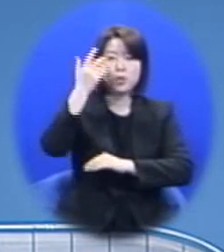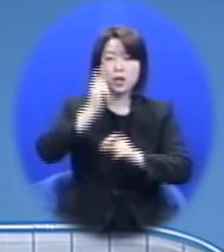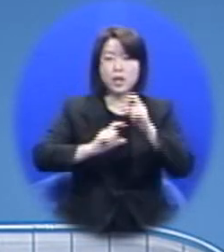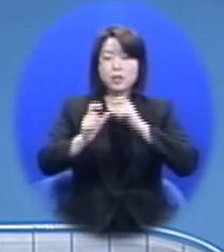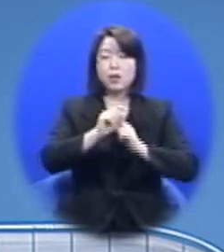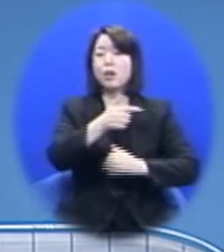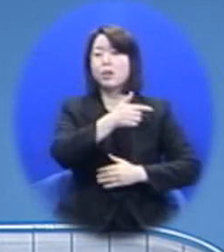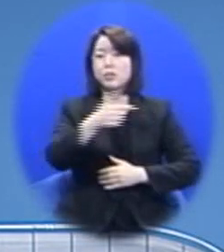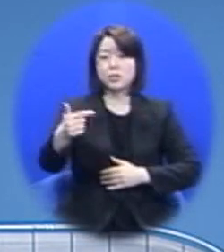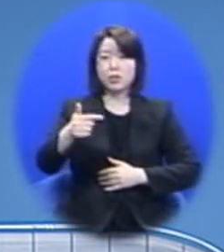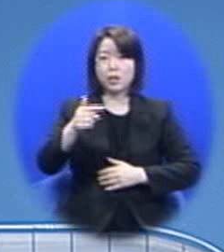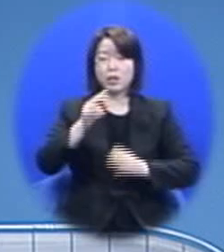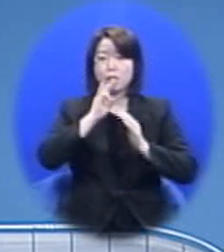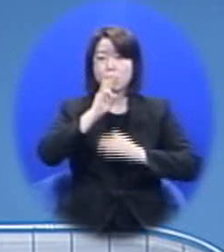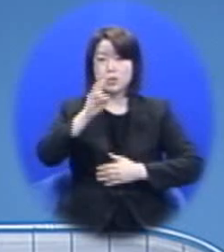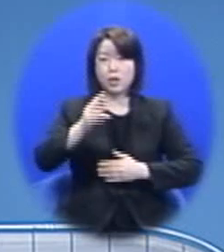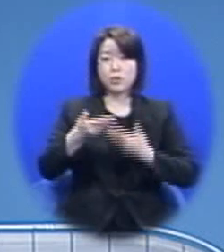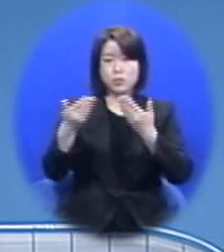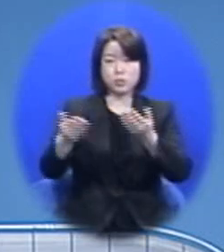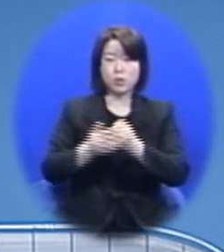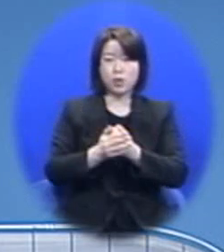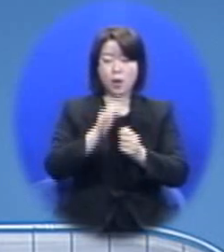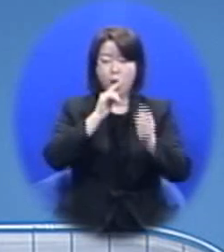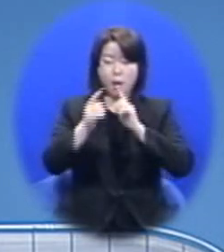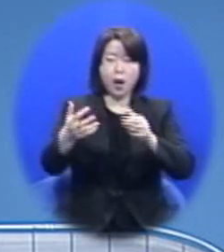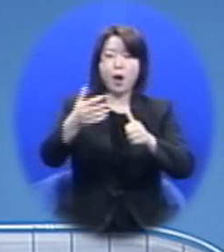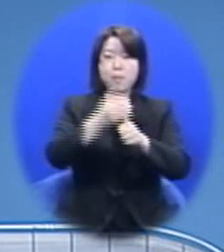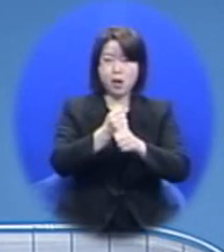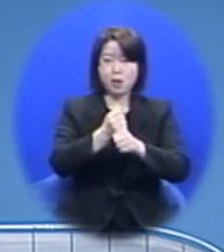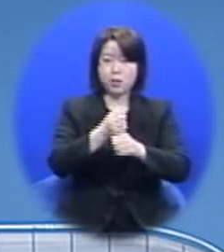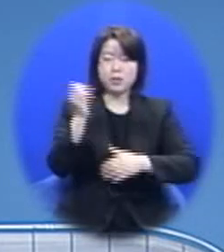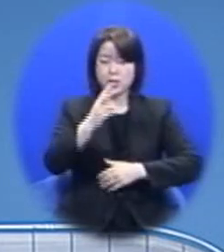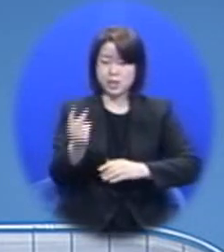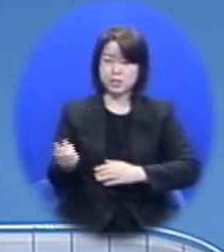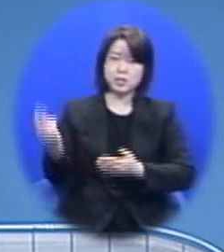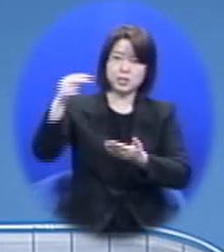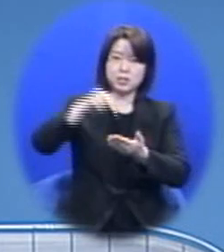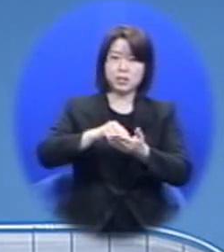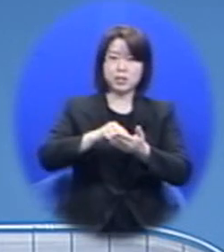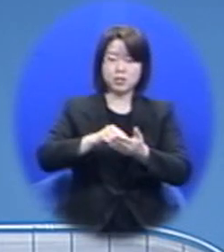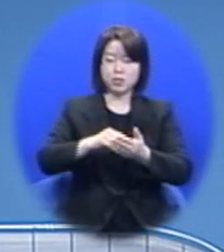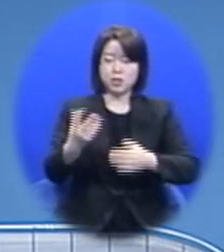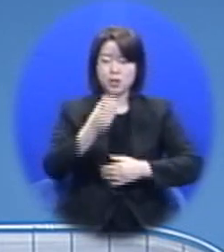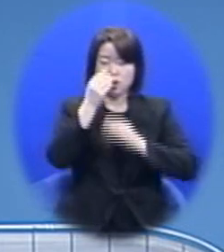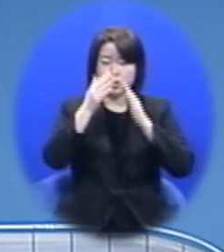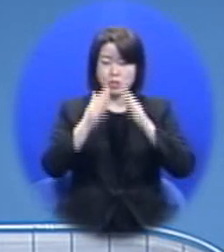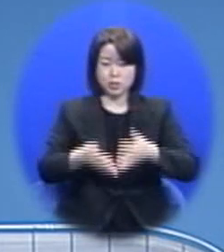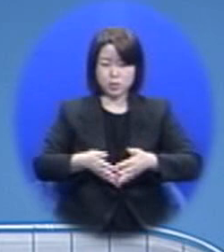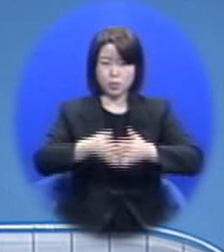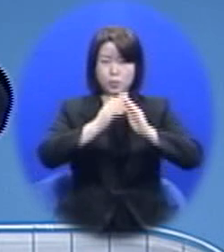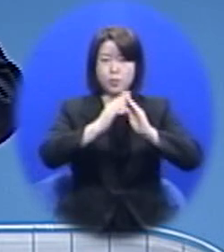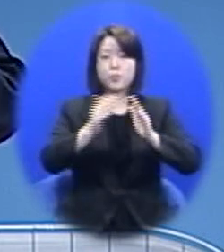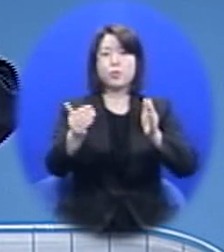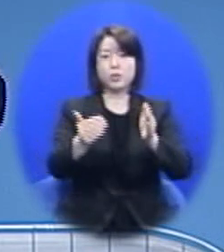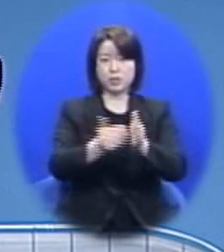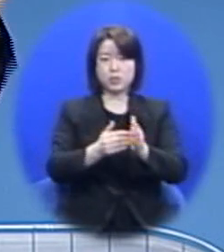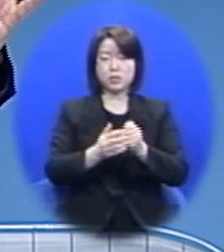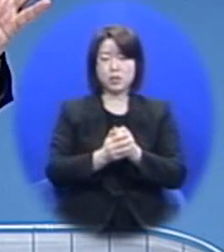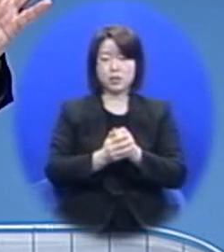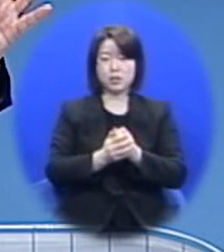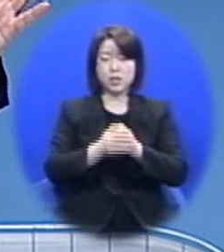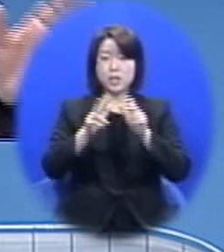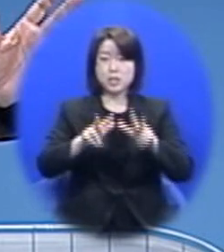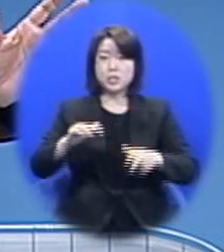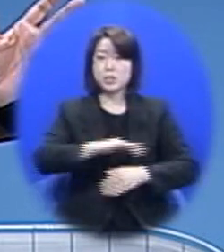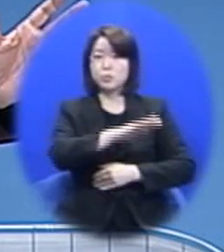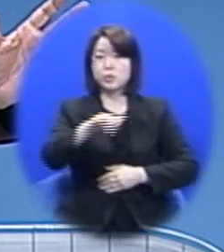그들은 말씀을 붙잡고 다시 일어나서 성전 재건을 완성했지요. 지금 우리는 그 예언이